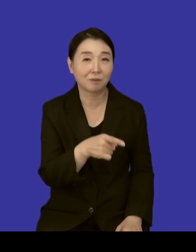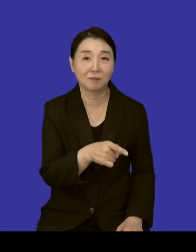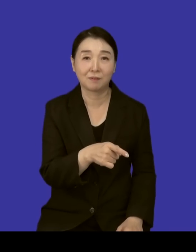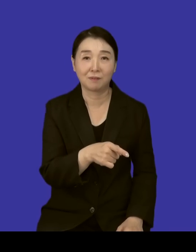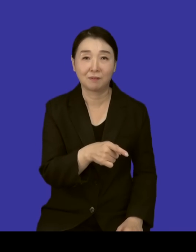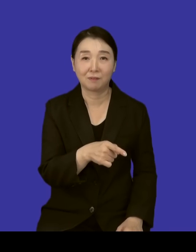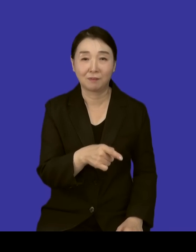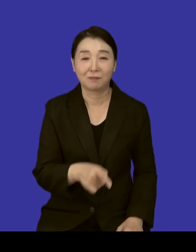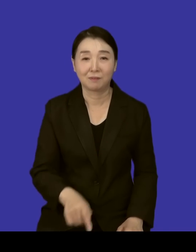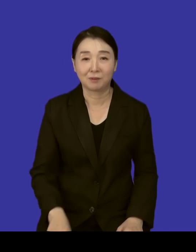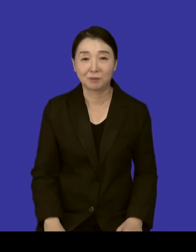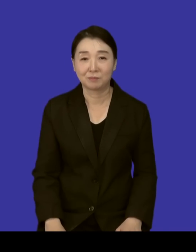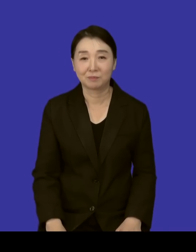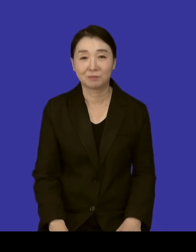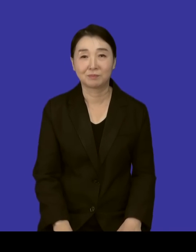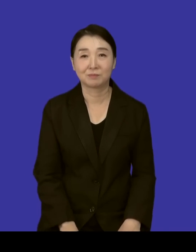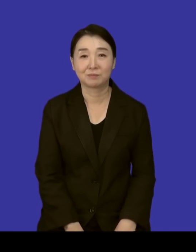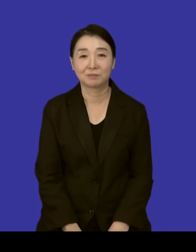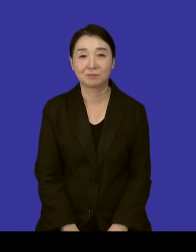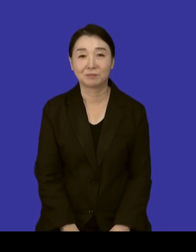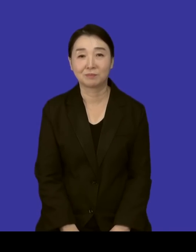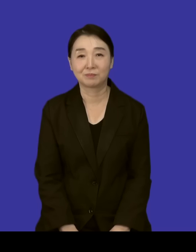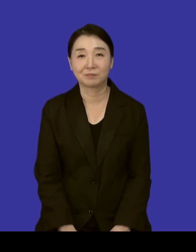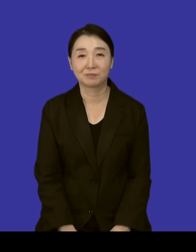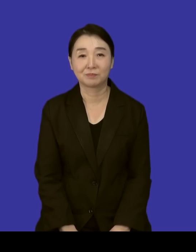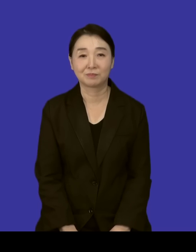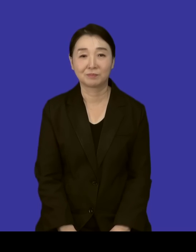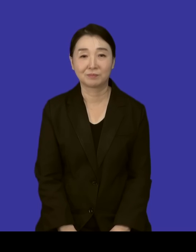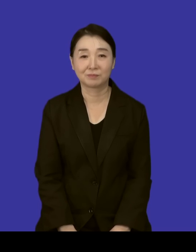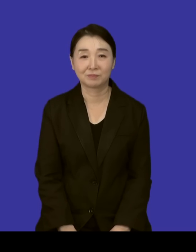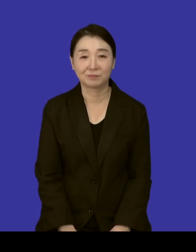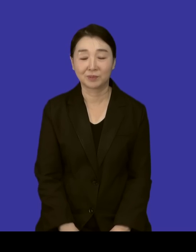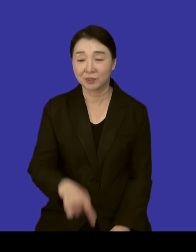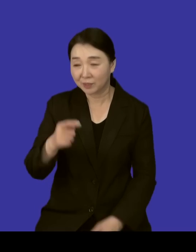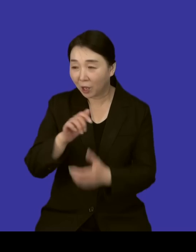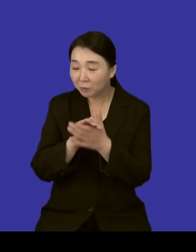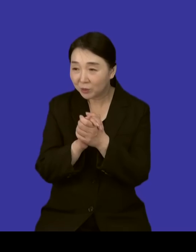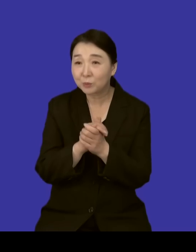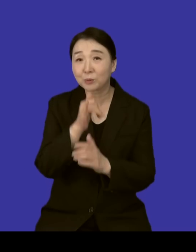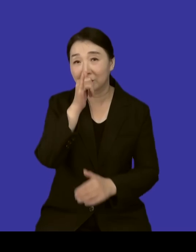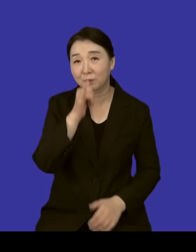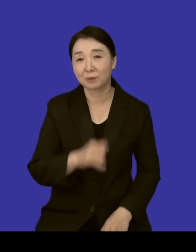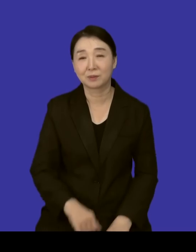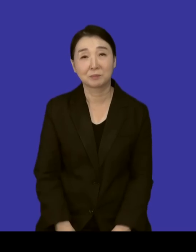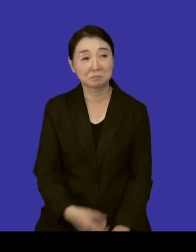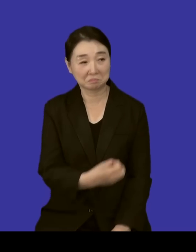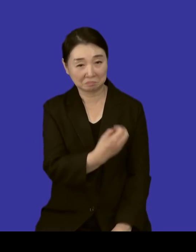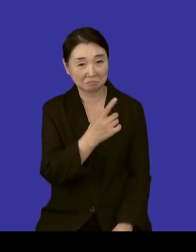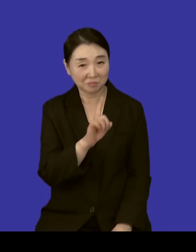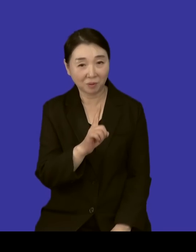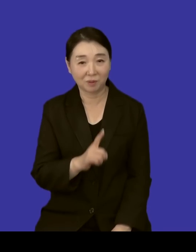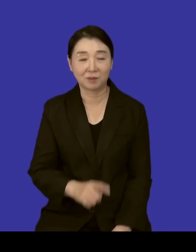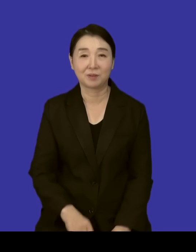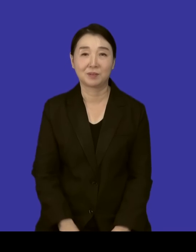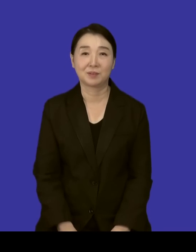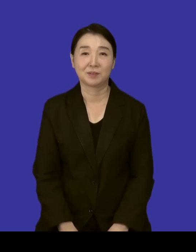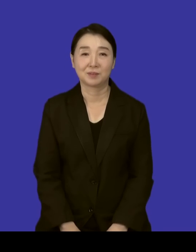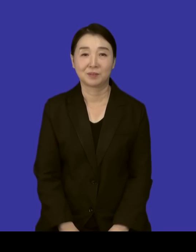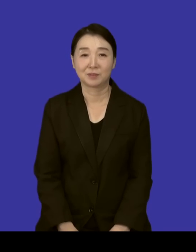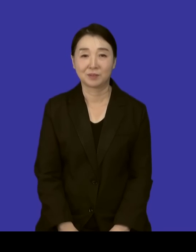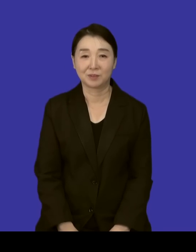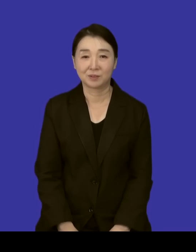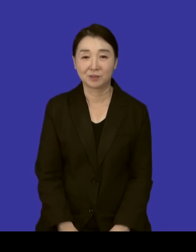하니까 그러시더니 그 다음에 이제 기도를 하시면서 이러시는 거예요. 우리 집안에